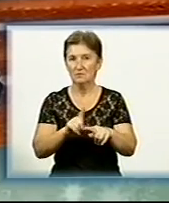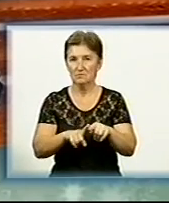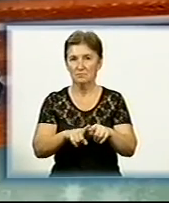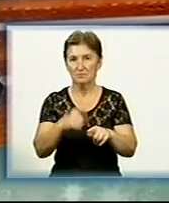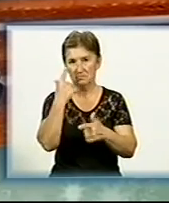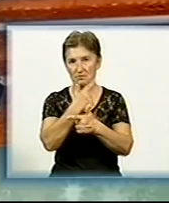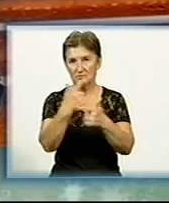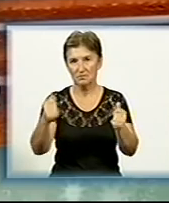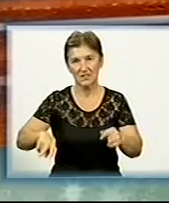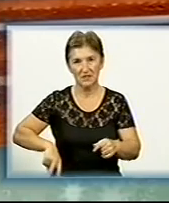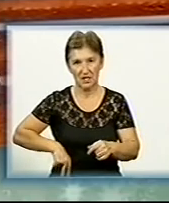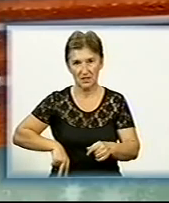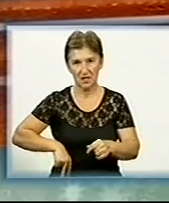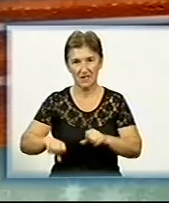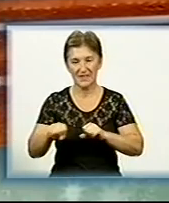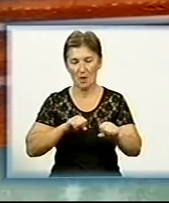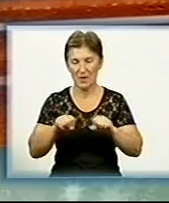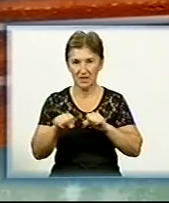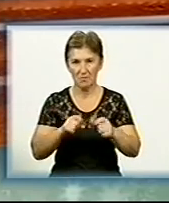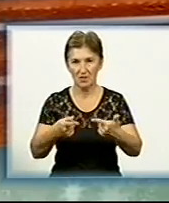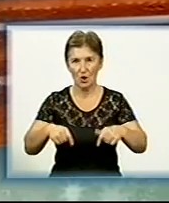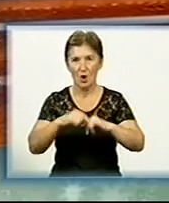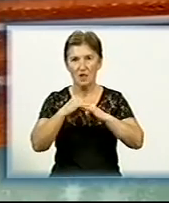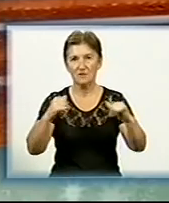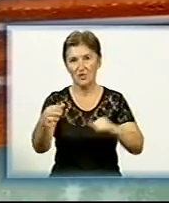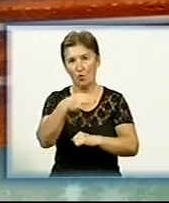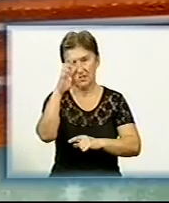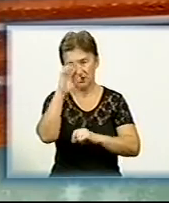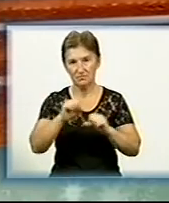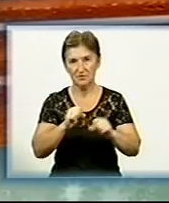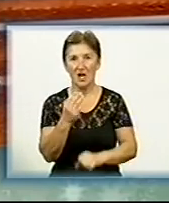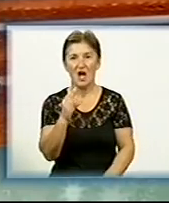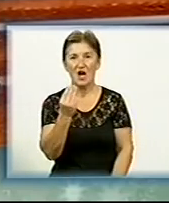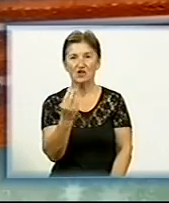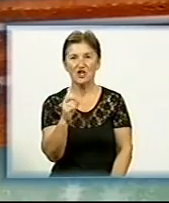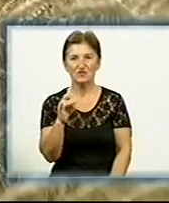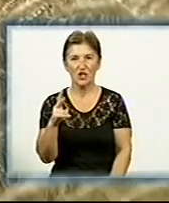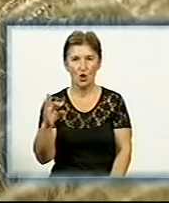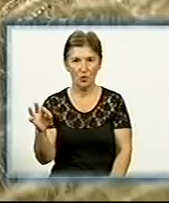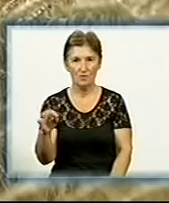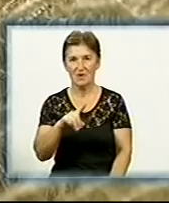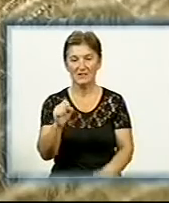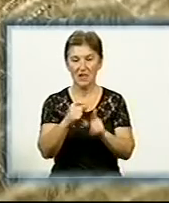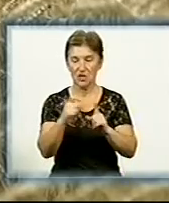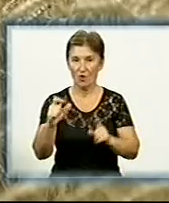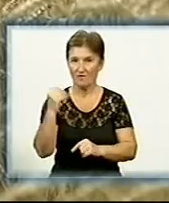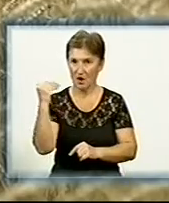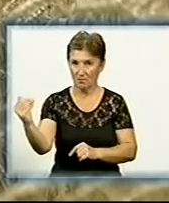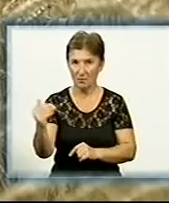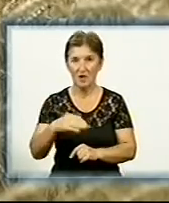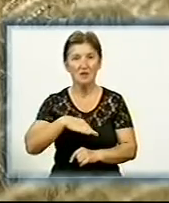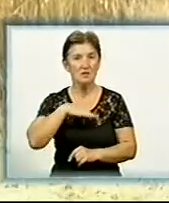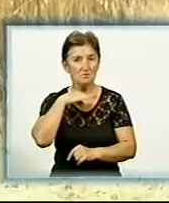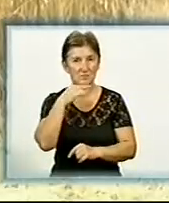це повідомив директор департаменту агропромислового розвитку облдержадміністрації Сергій Шевченко. За словами посадовця, врожаю вистачить